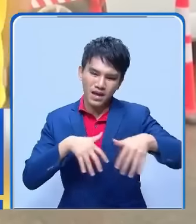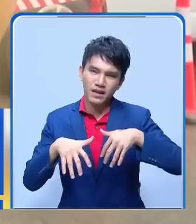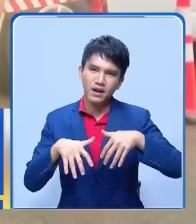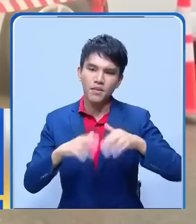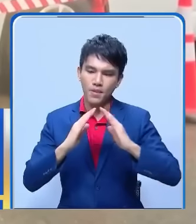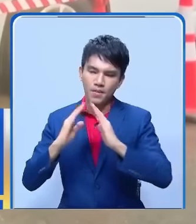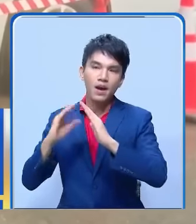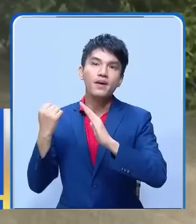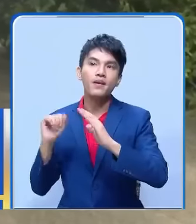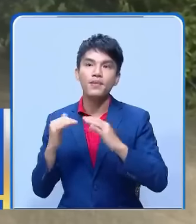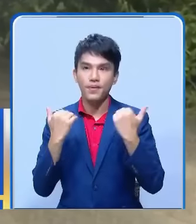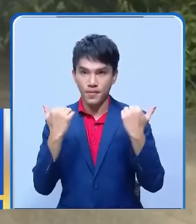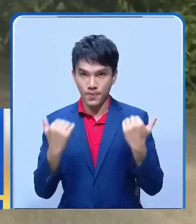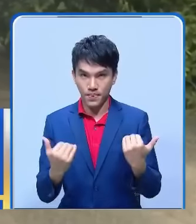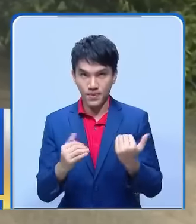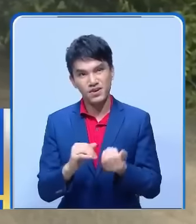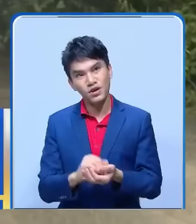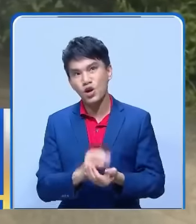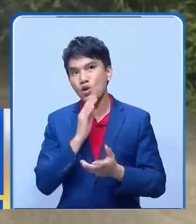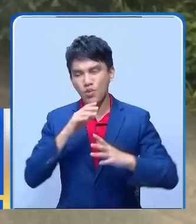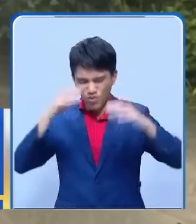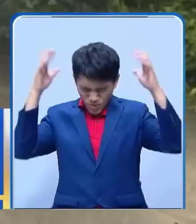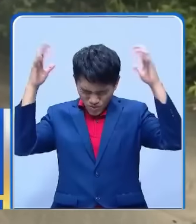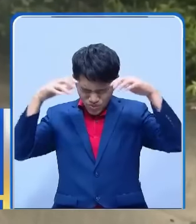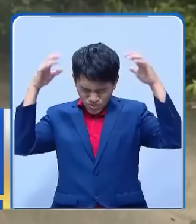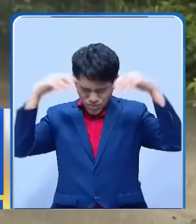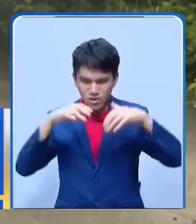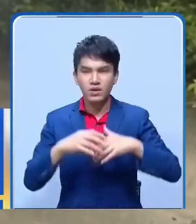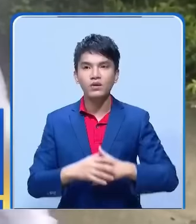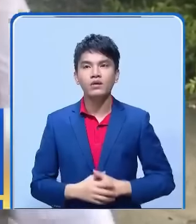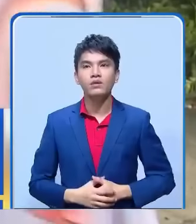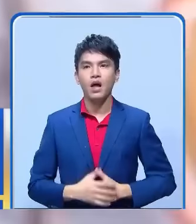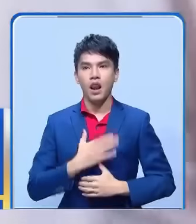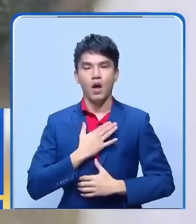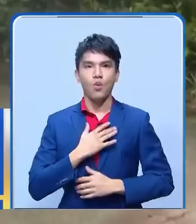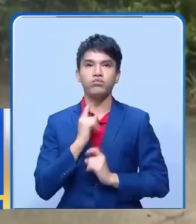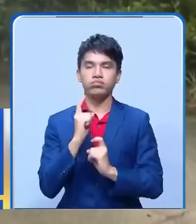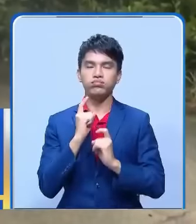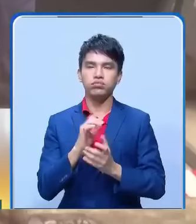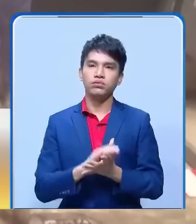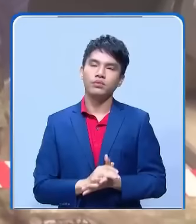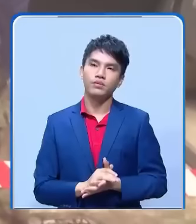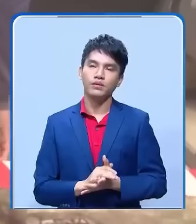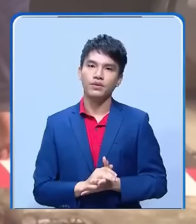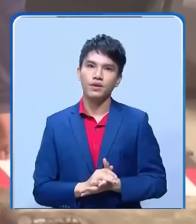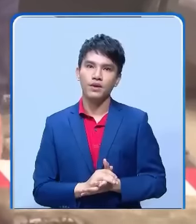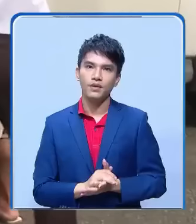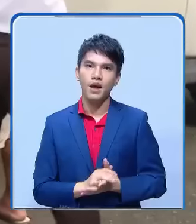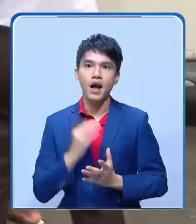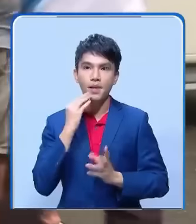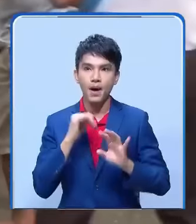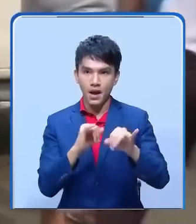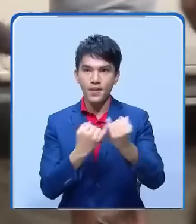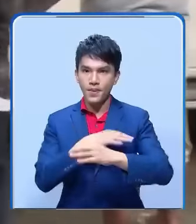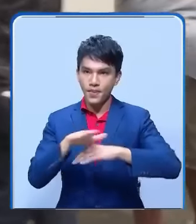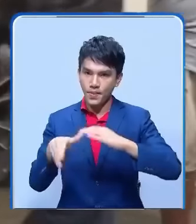หลังที่ถ้าเกิดว่าฝนตกลงมาอย่างต่อเนื่องเนี่ยก็อยู่ในจุดอันตรายละค่ะขณะที่เจ้าของบ้านแต่ละหลัง